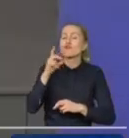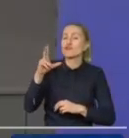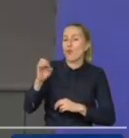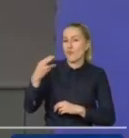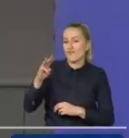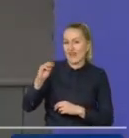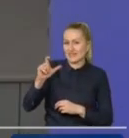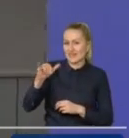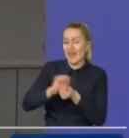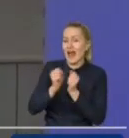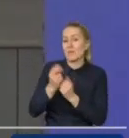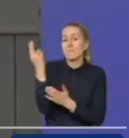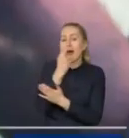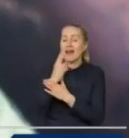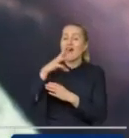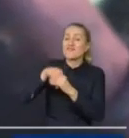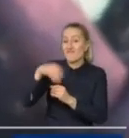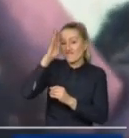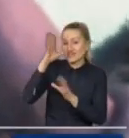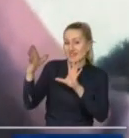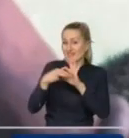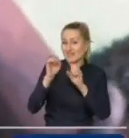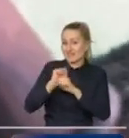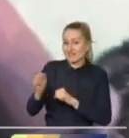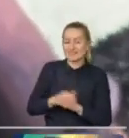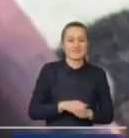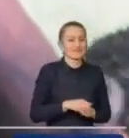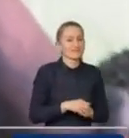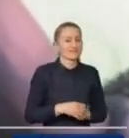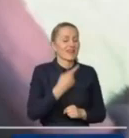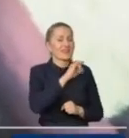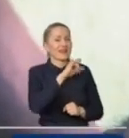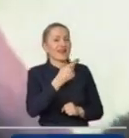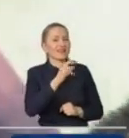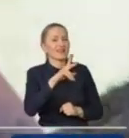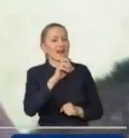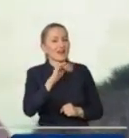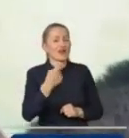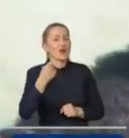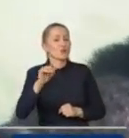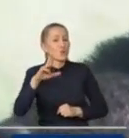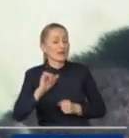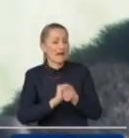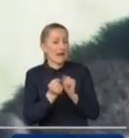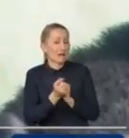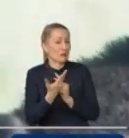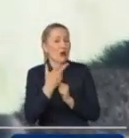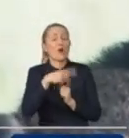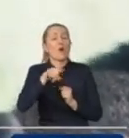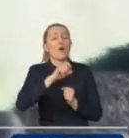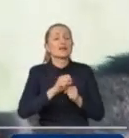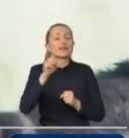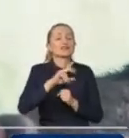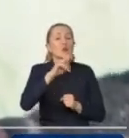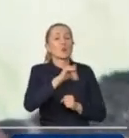zagłębić się w malarską naturę fizyki. Daya, Dikari, Duri, a może Daku. To propozycje imion dla kuskusa niedźwiedziego,